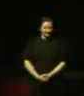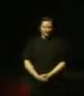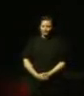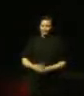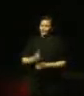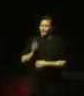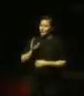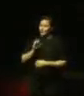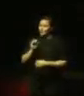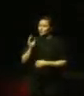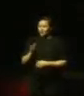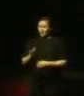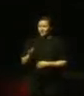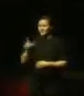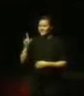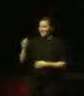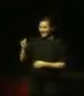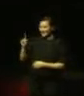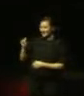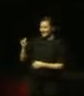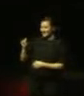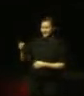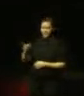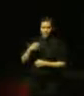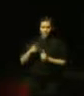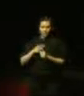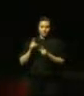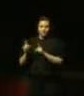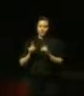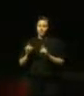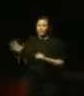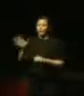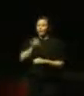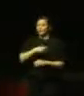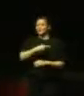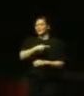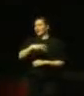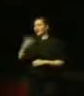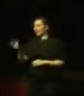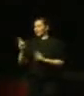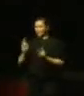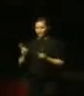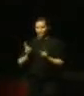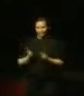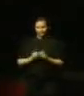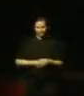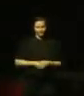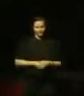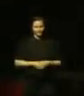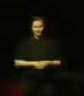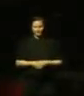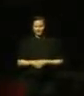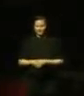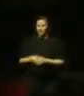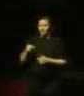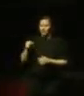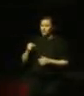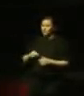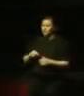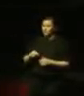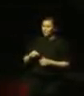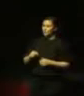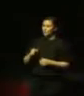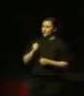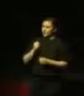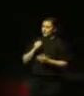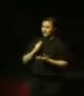Tusen takk til Strindens, våre forsøkere, og ikke minst alle dere for nydelig allsang her. Nå er vi altså ferdig